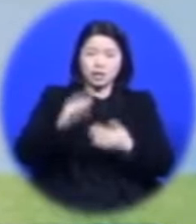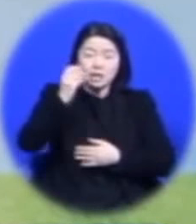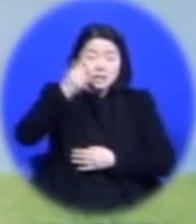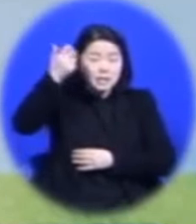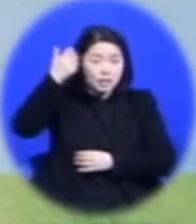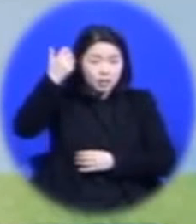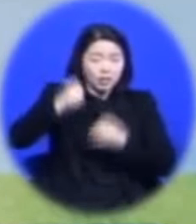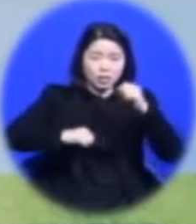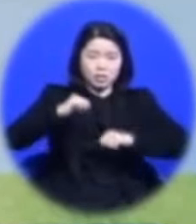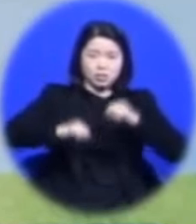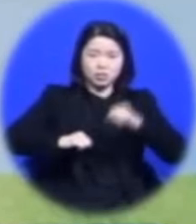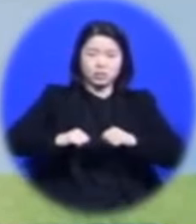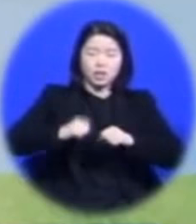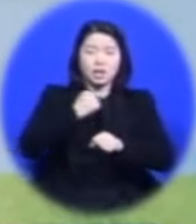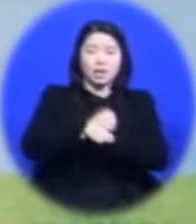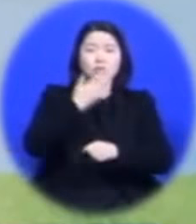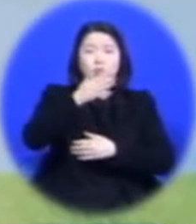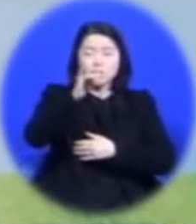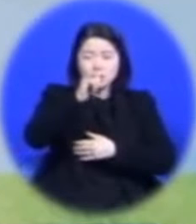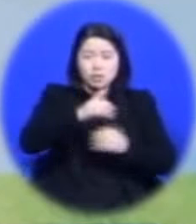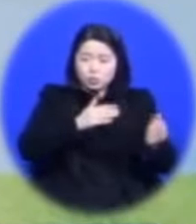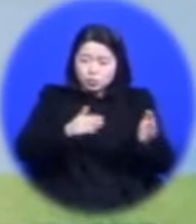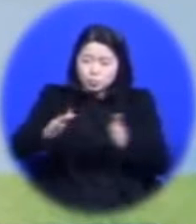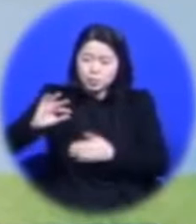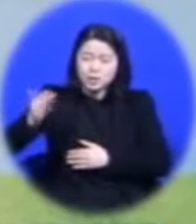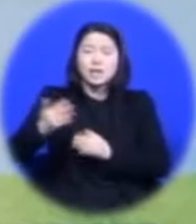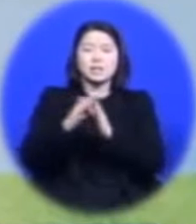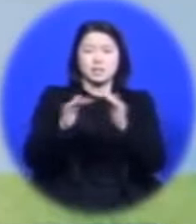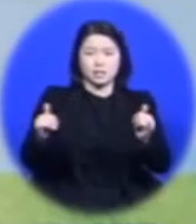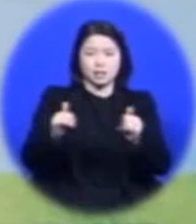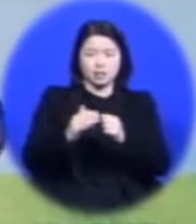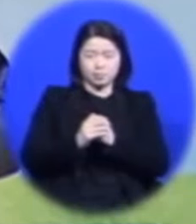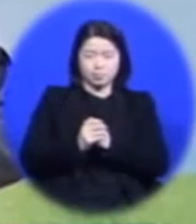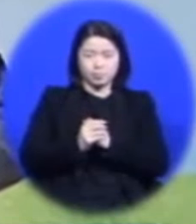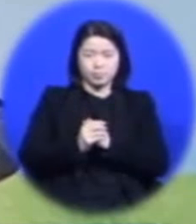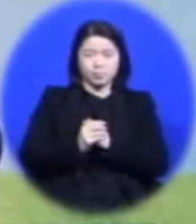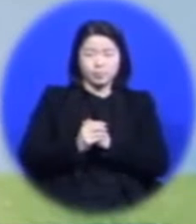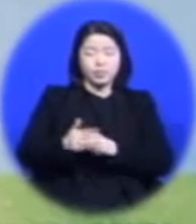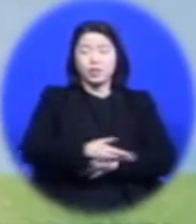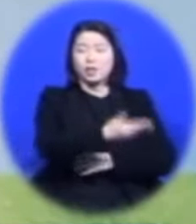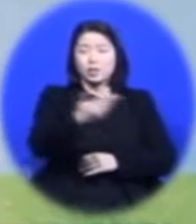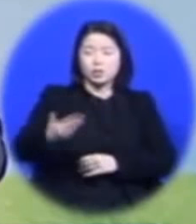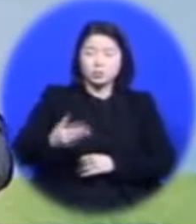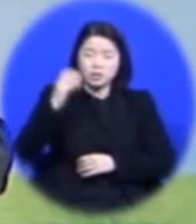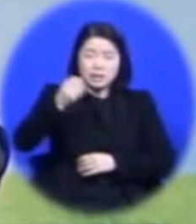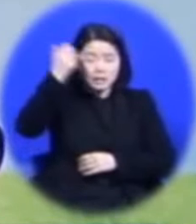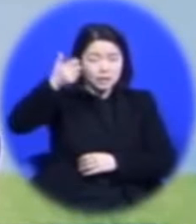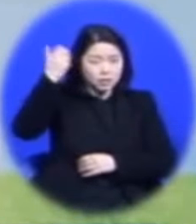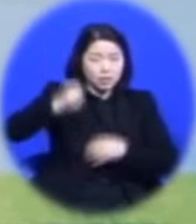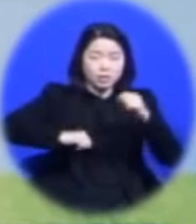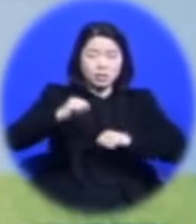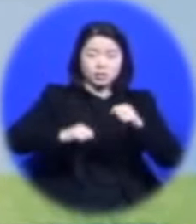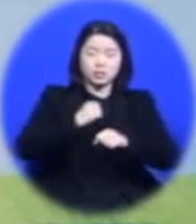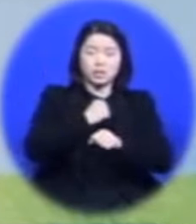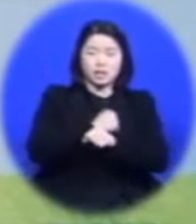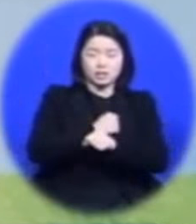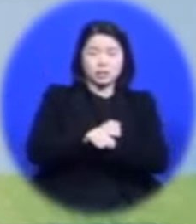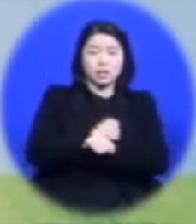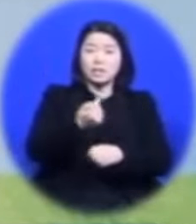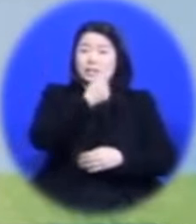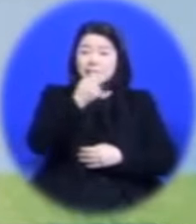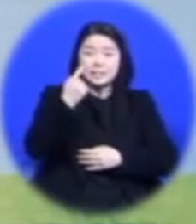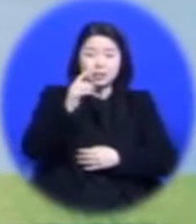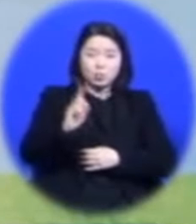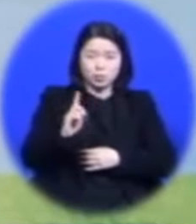역사하실 수 있는 준비가 된 사람 여러분 성령께서 역사하셨다 증거는 반드시